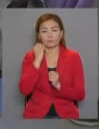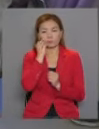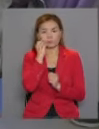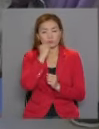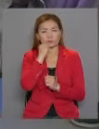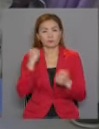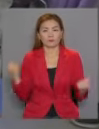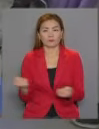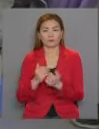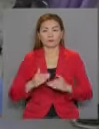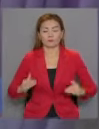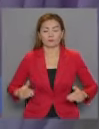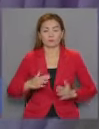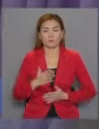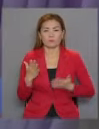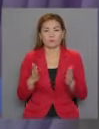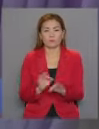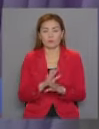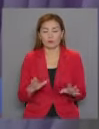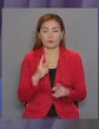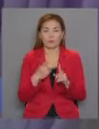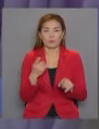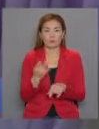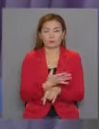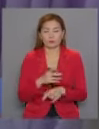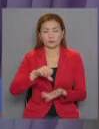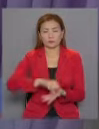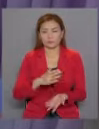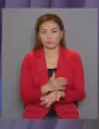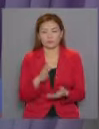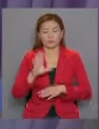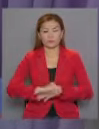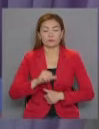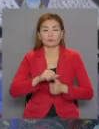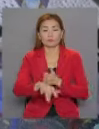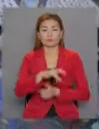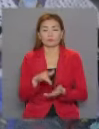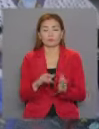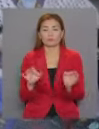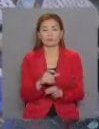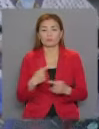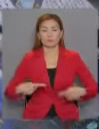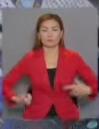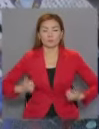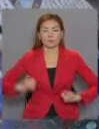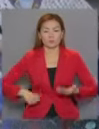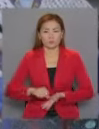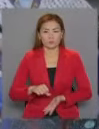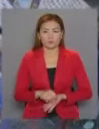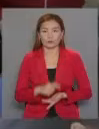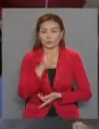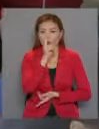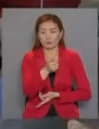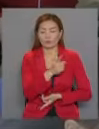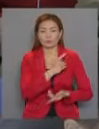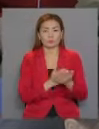қуантуға дайын бүлдіршіндер қарияларға базарлықпен екінші мәрте келді. Қайырымдылық кештен бөлек орталық өнерпаздары түрлі конкурстарға қатысып, бір жылдың